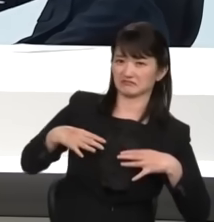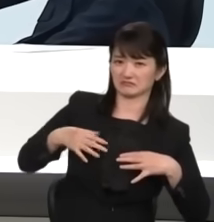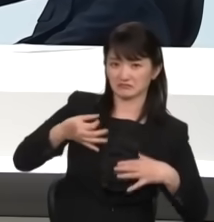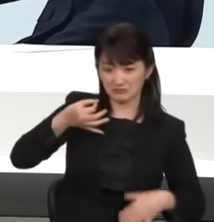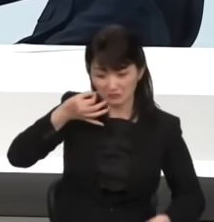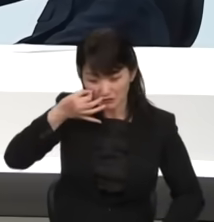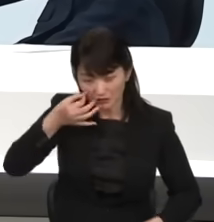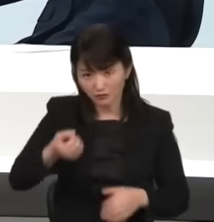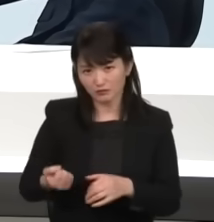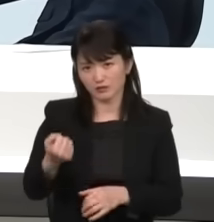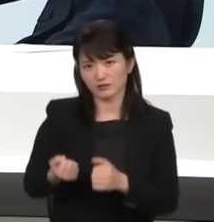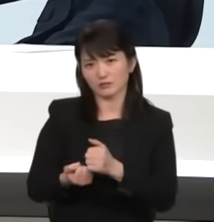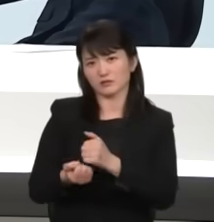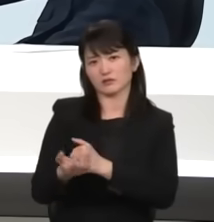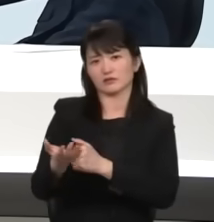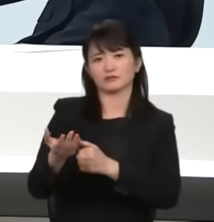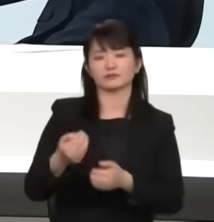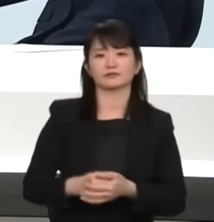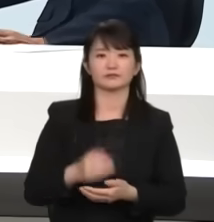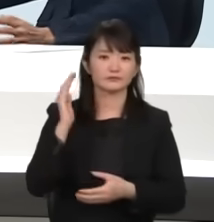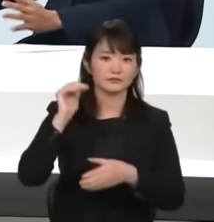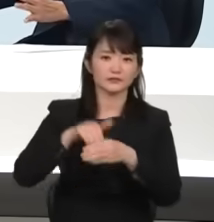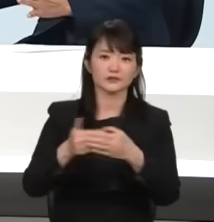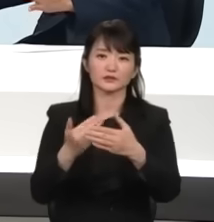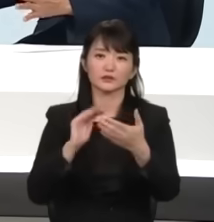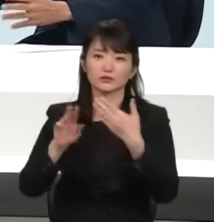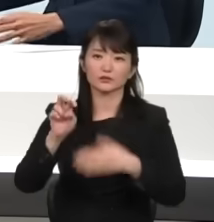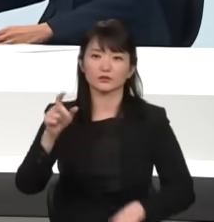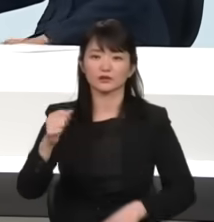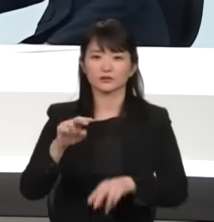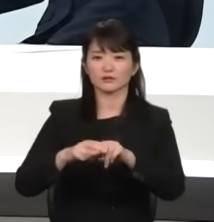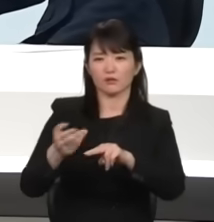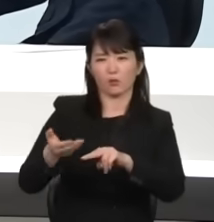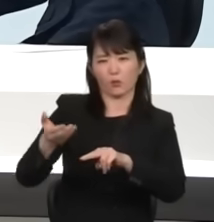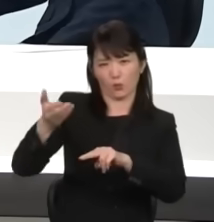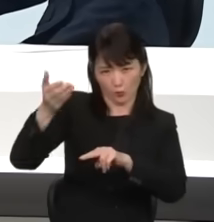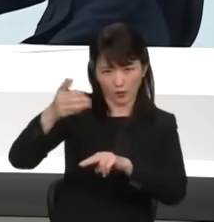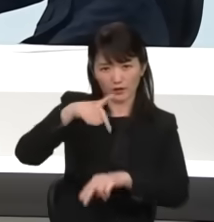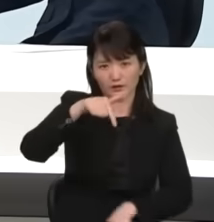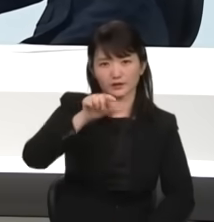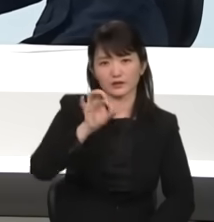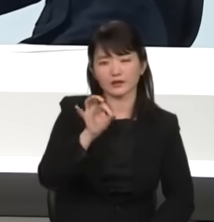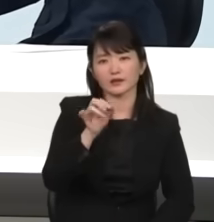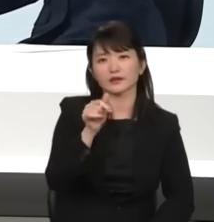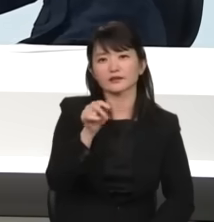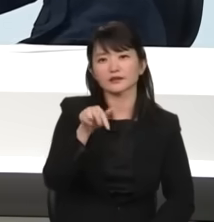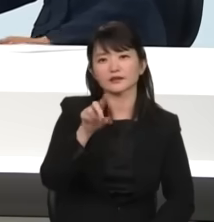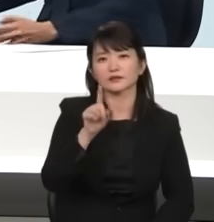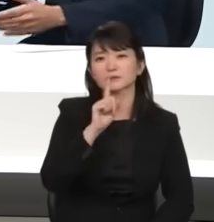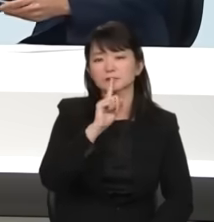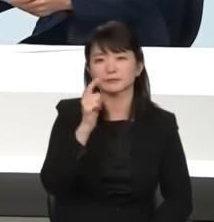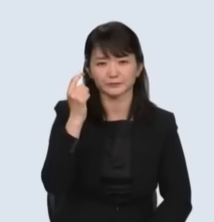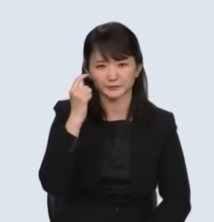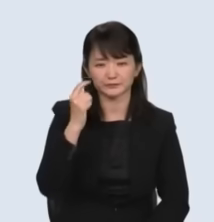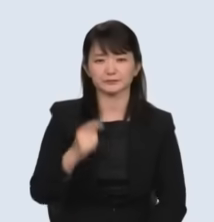영향력은 더더욱 커졌습니다. 이 대선 전후에 명 씨의 위상이 크게 달라졌다는 강혜경 씨의 얘기 들어보시겠습니다.